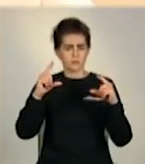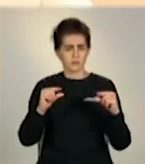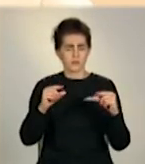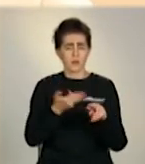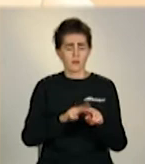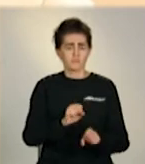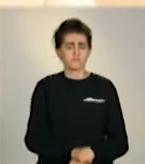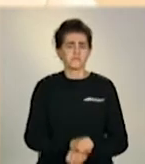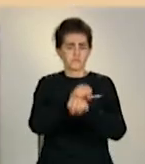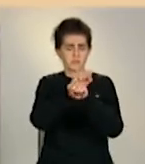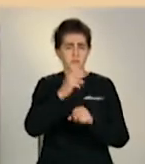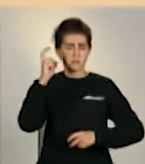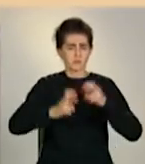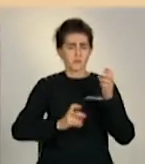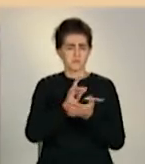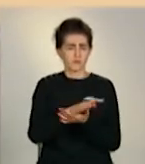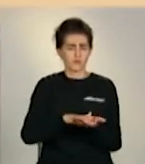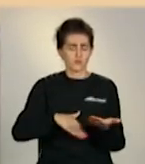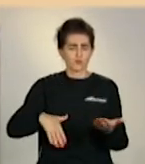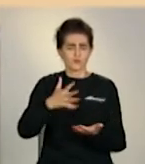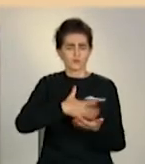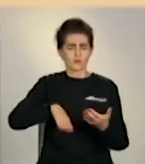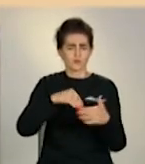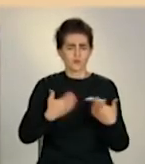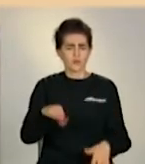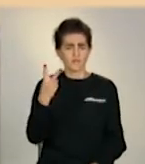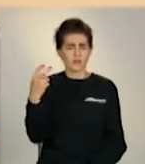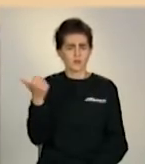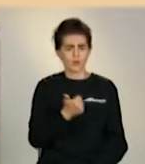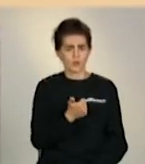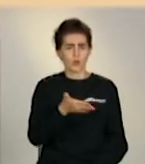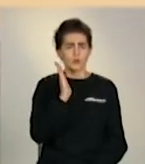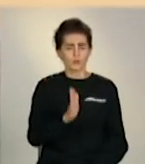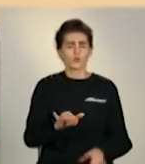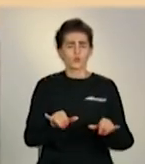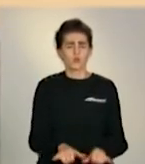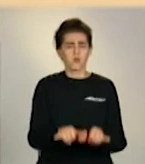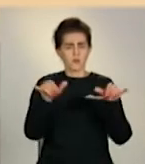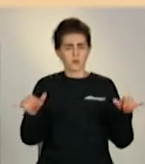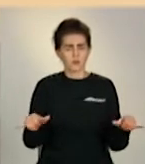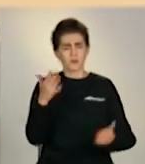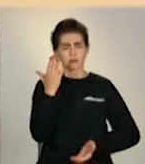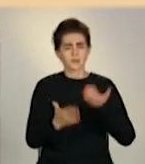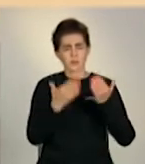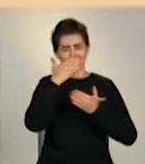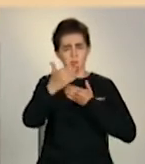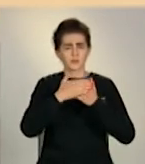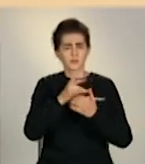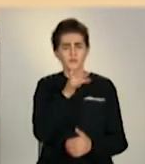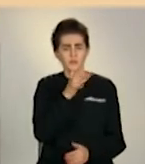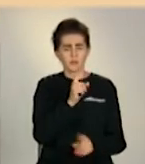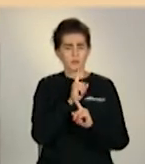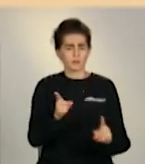на вугільних підприємствах вже продовжуються 2 тижні. І вони будуть посилюватись, якщо найближчим часом не